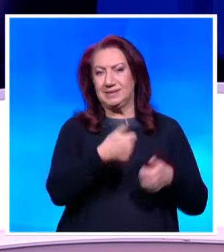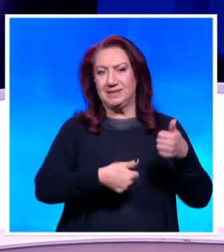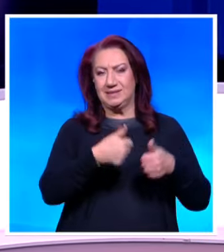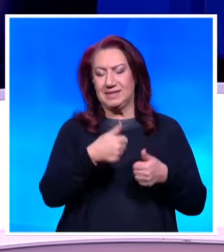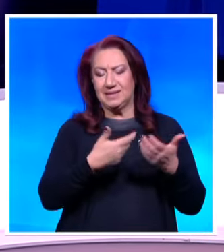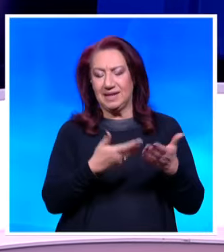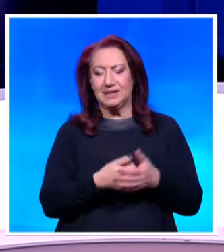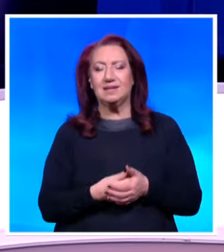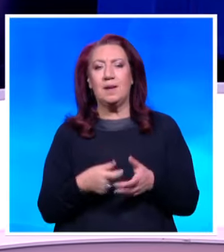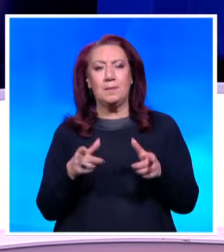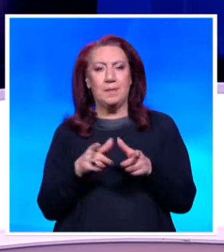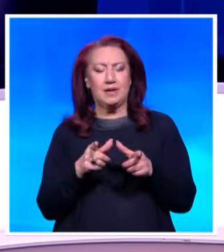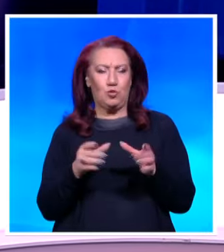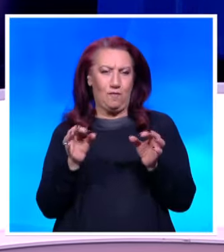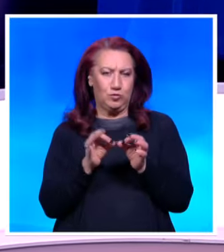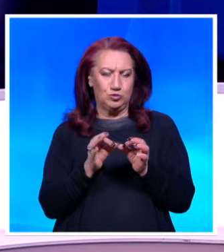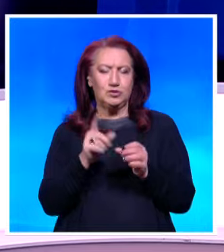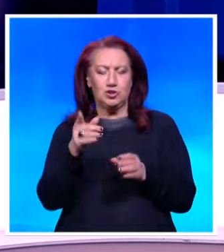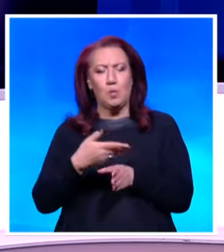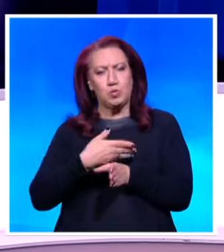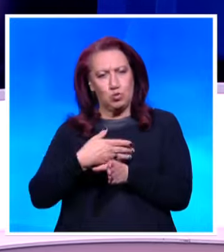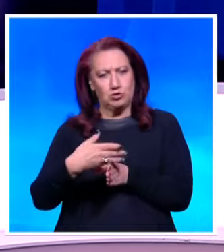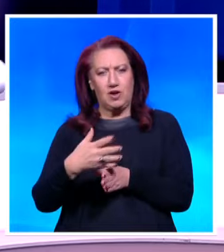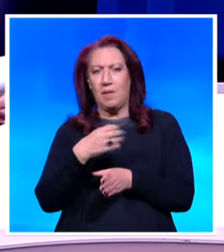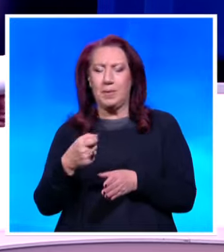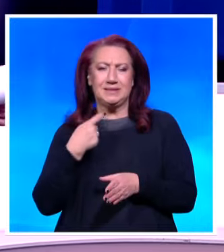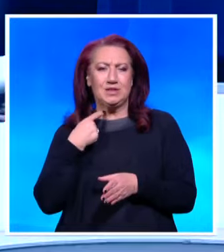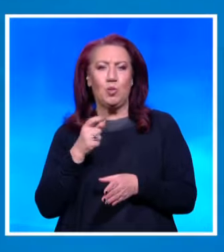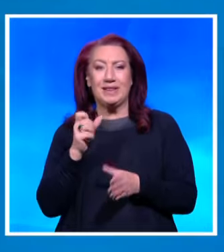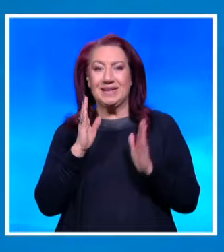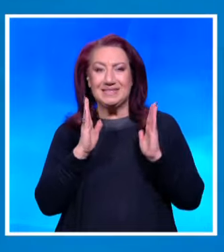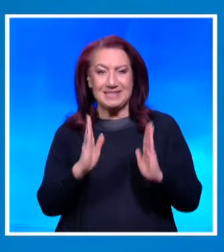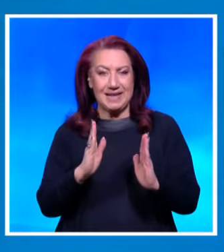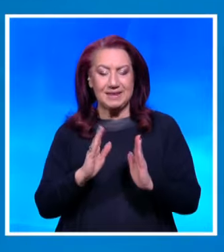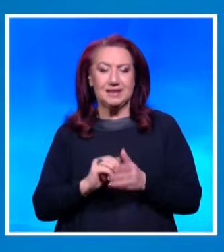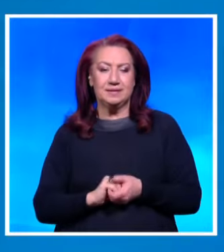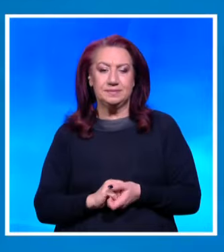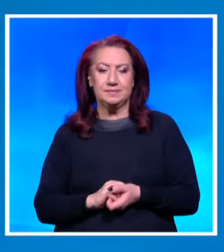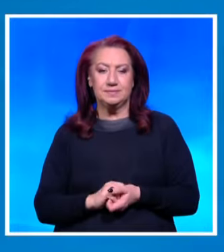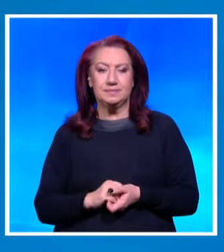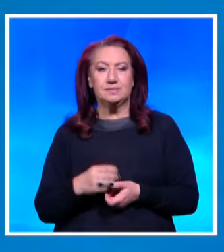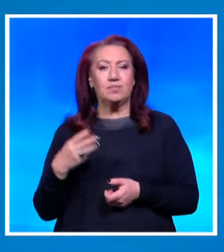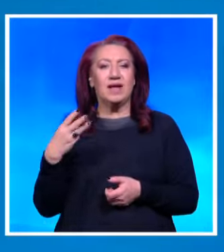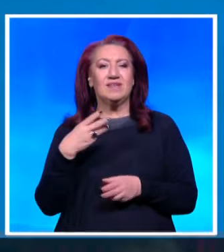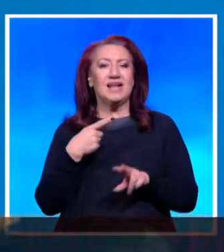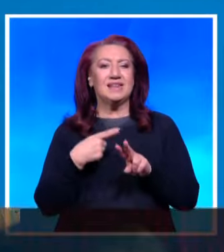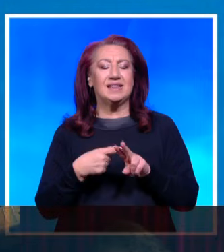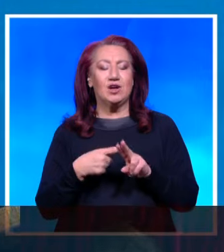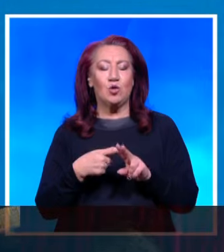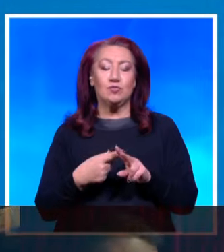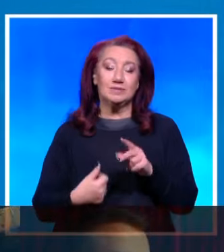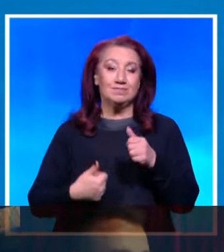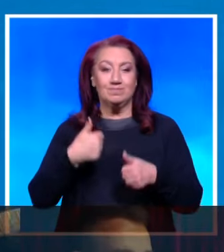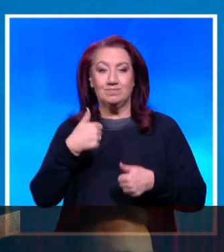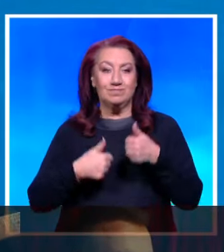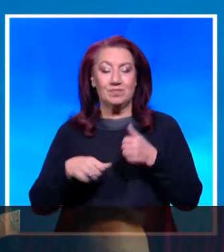7-5 и продължава напред без загубен сет. Евелина Николова ще спори за златото на Европейското първенство по борба